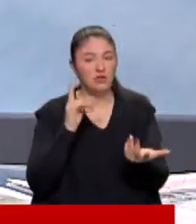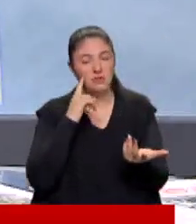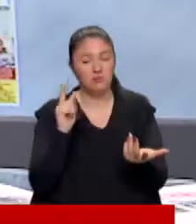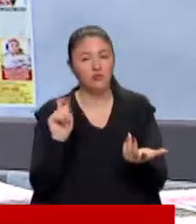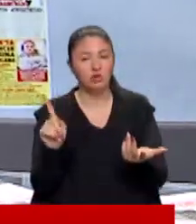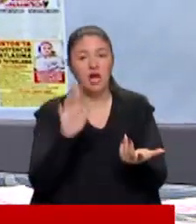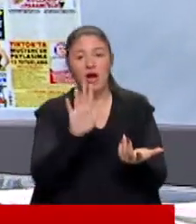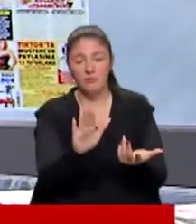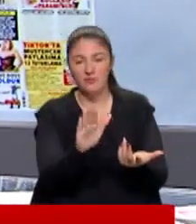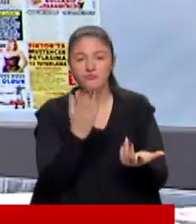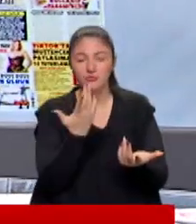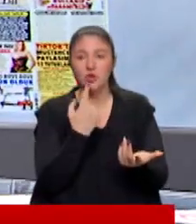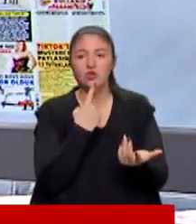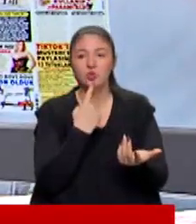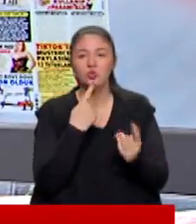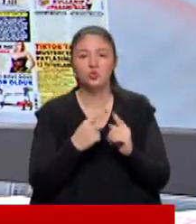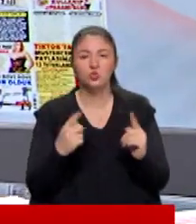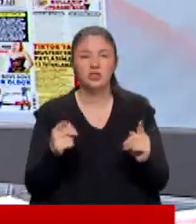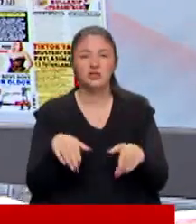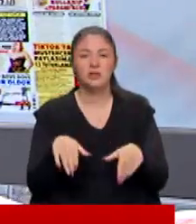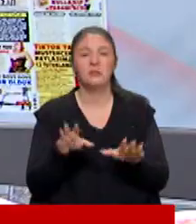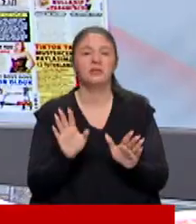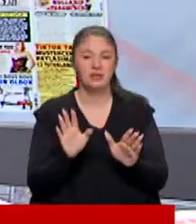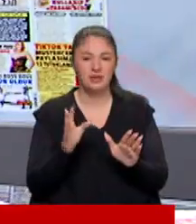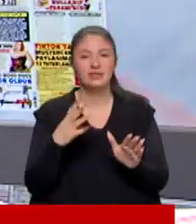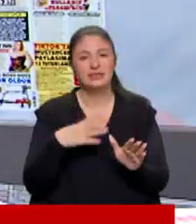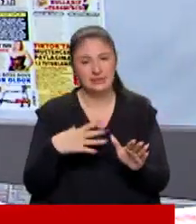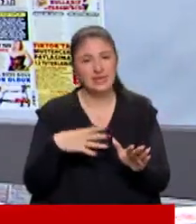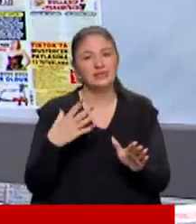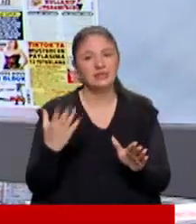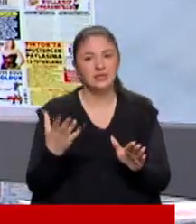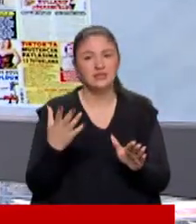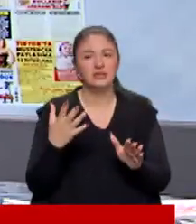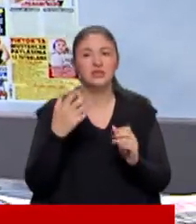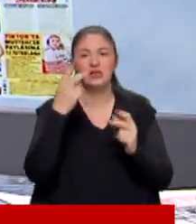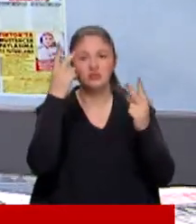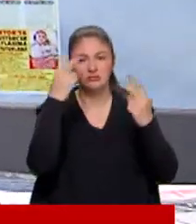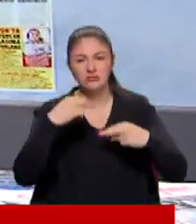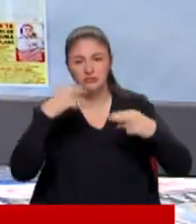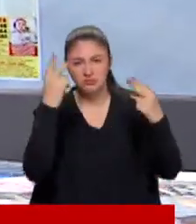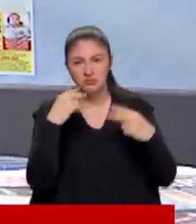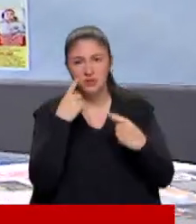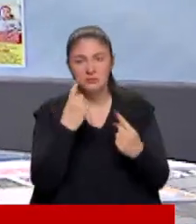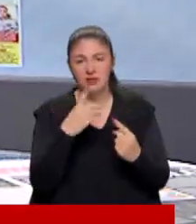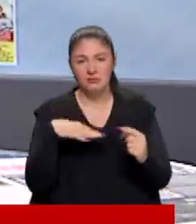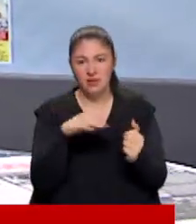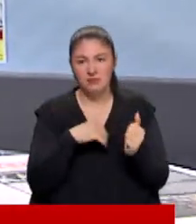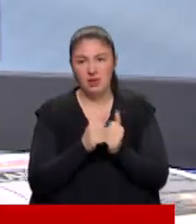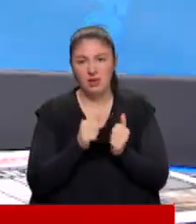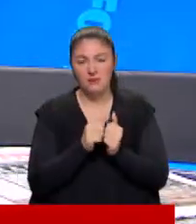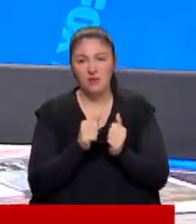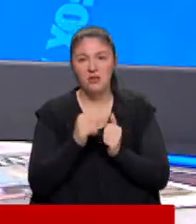geçiş yapacağız. Yalnız sözü uzatmadan isterseniz dökülen gözyaşlarına hep birlikte